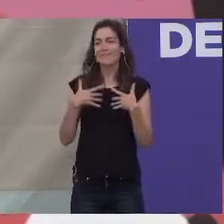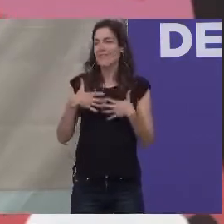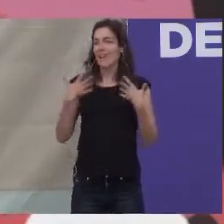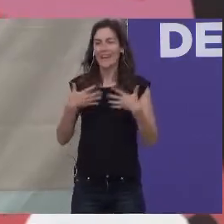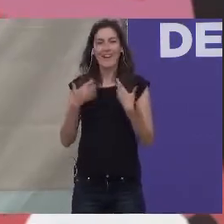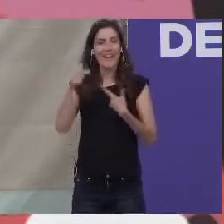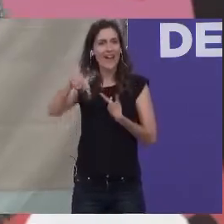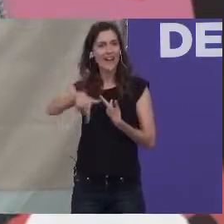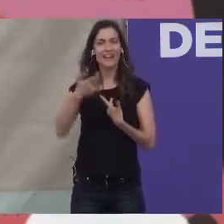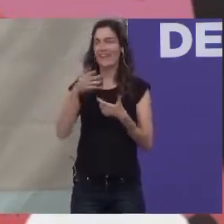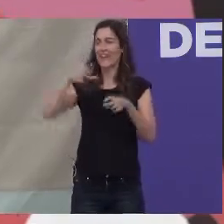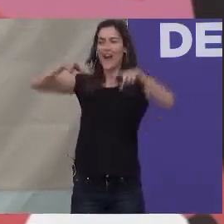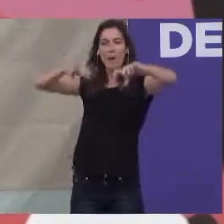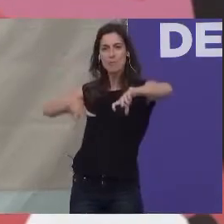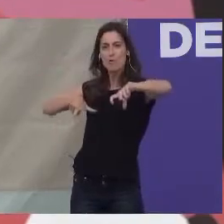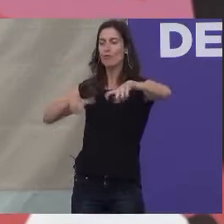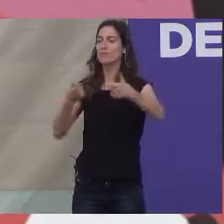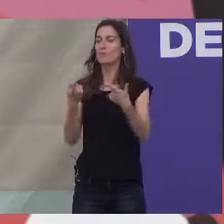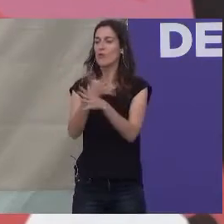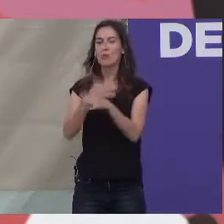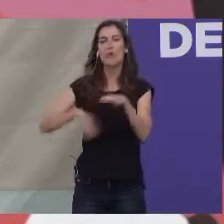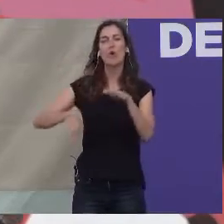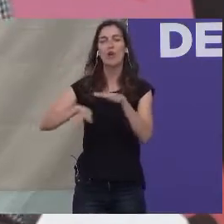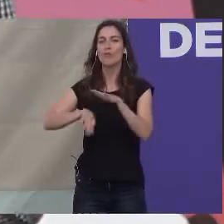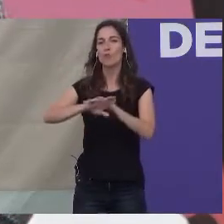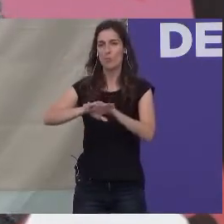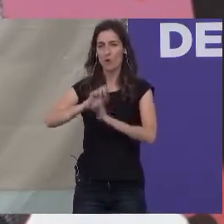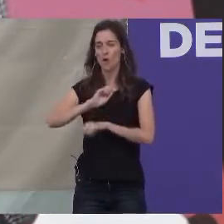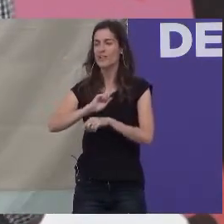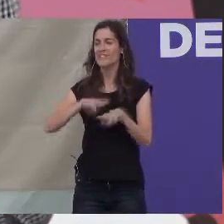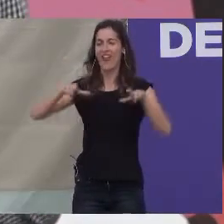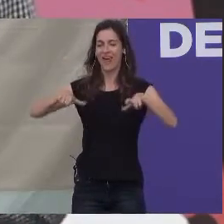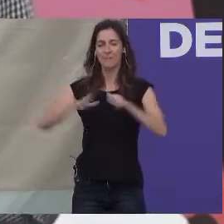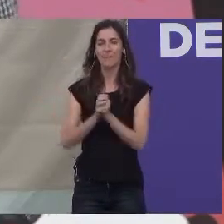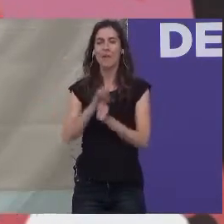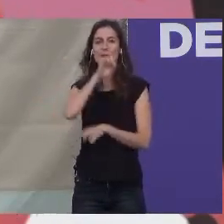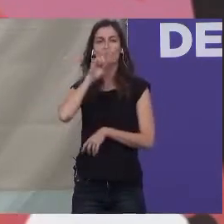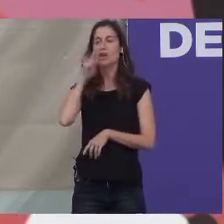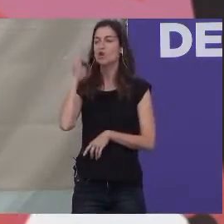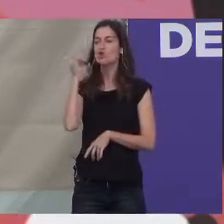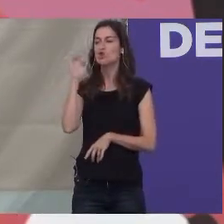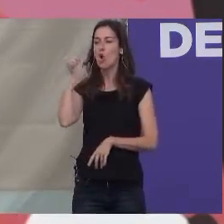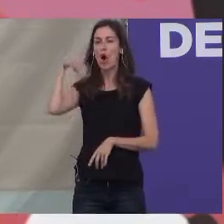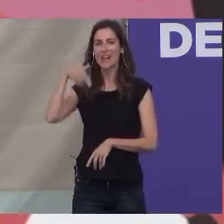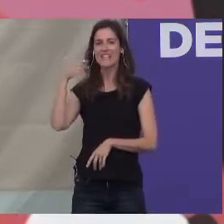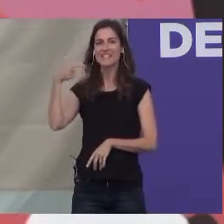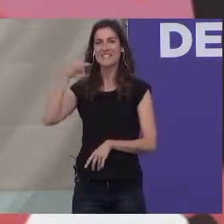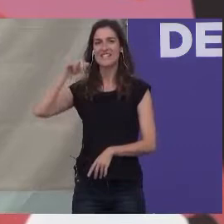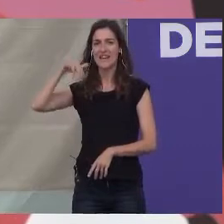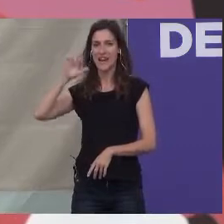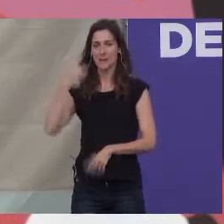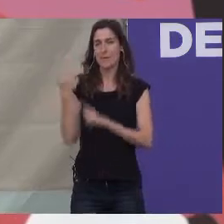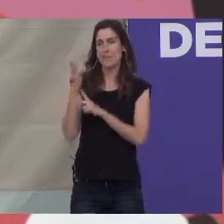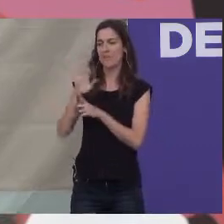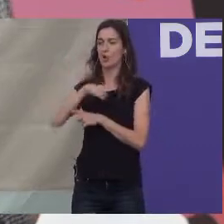futbol sala i on he jugat tantes voltes. Per presentar-me, el meu nom és Joan Giner i em presento a la Comissió de Garanties